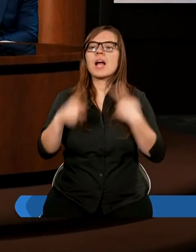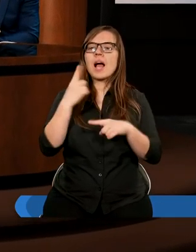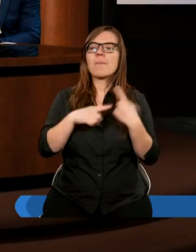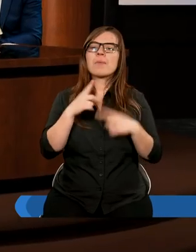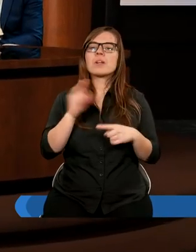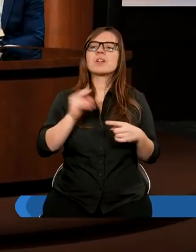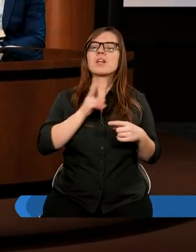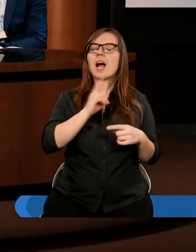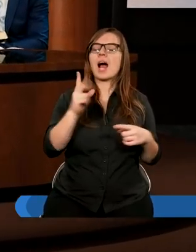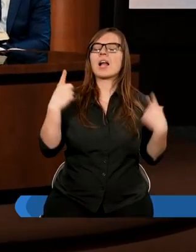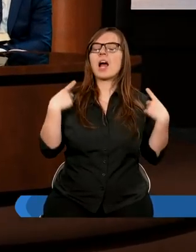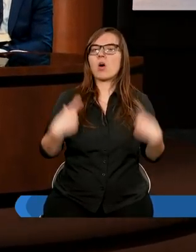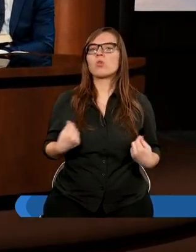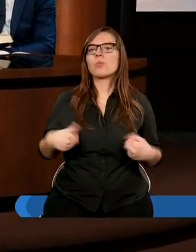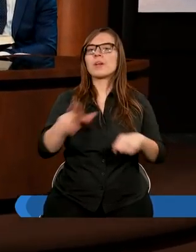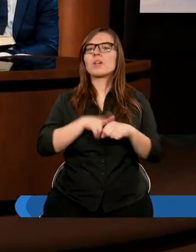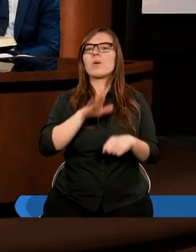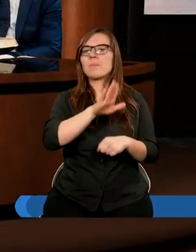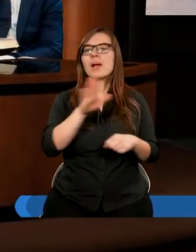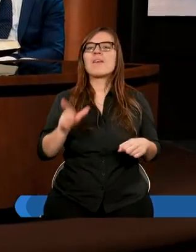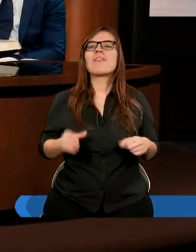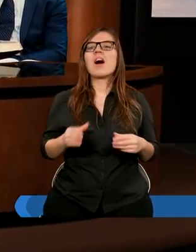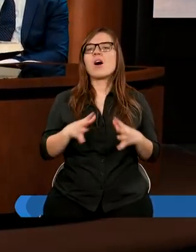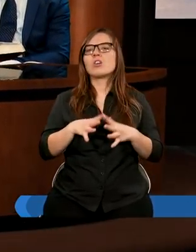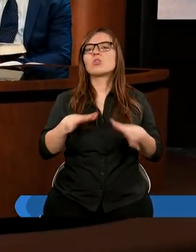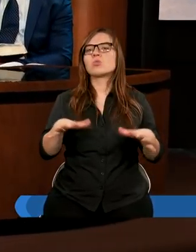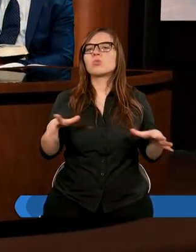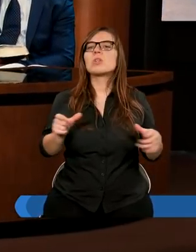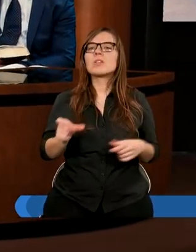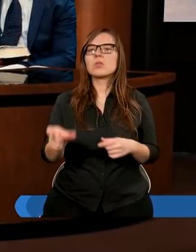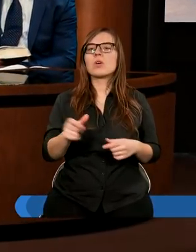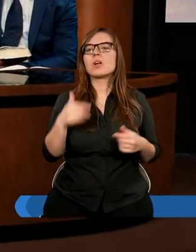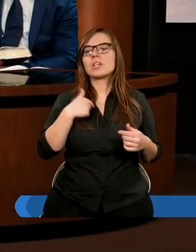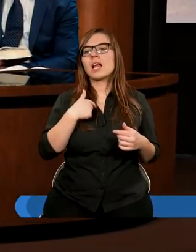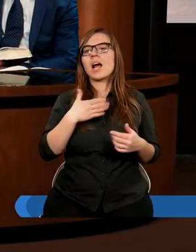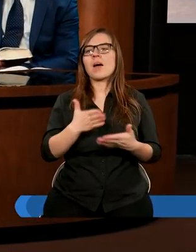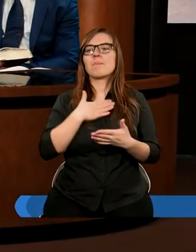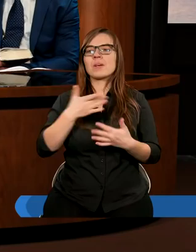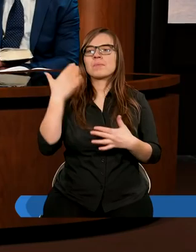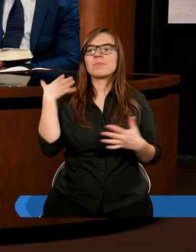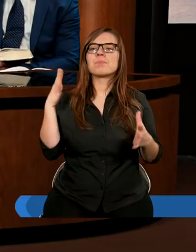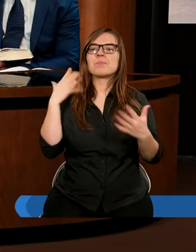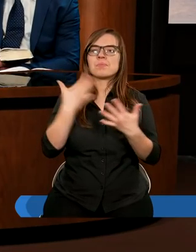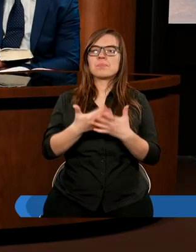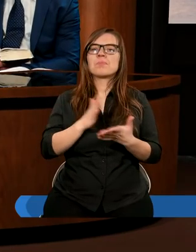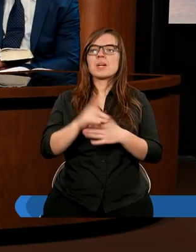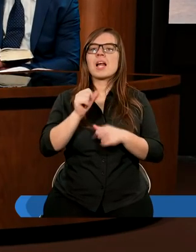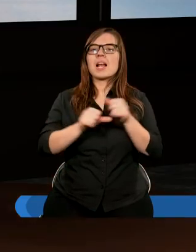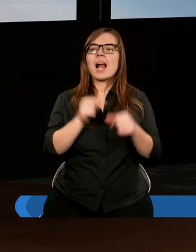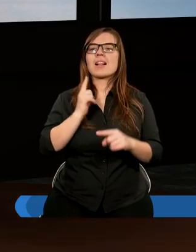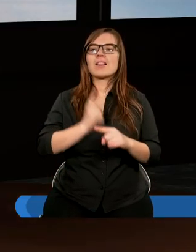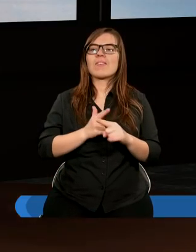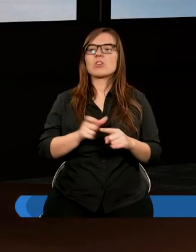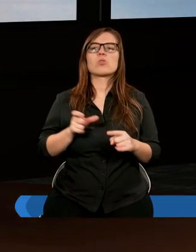znowu każda osoba, która miała większy dług, może powiedzieć, ja miałam długi przez lat ponad 20,